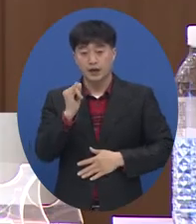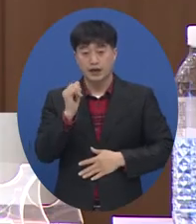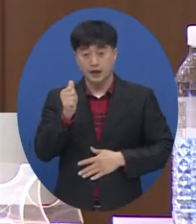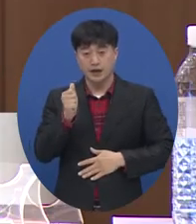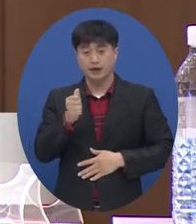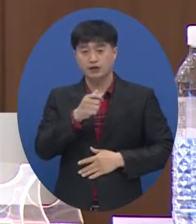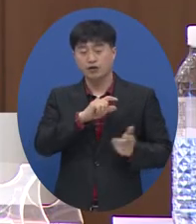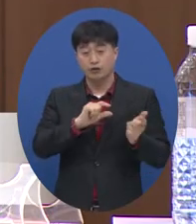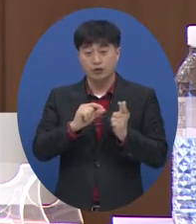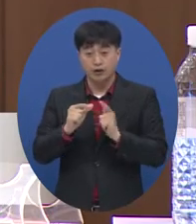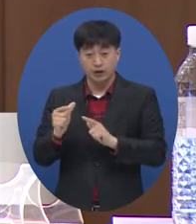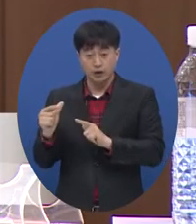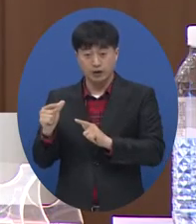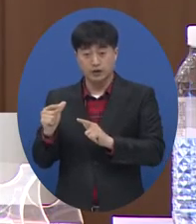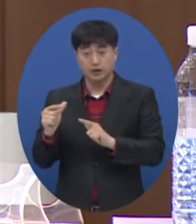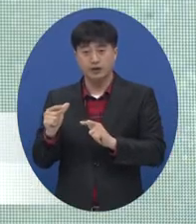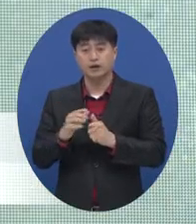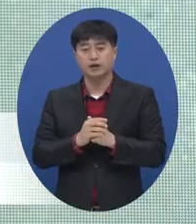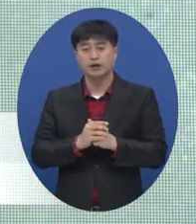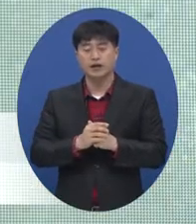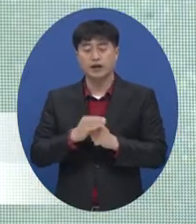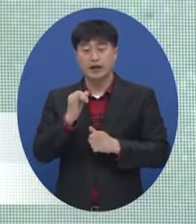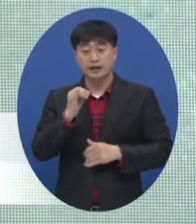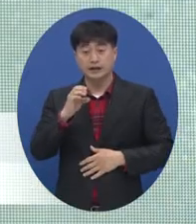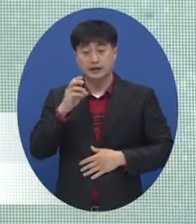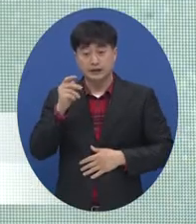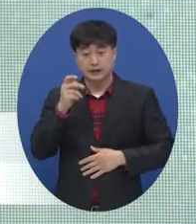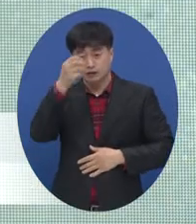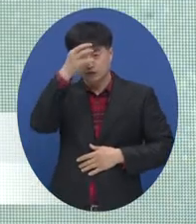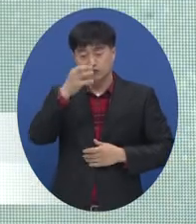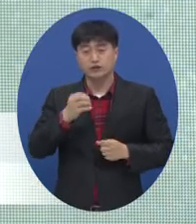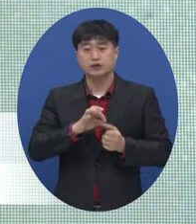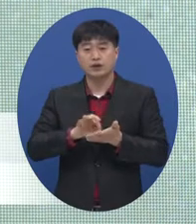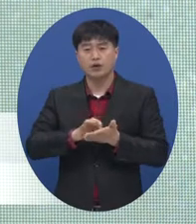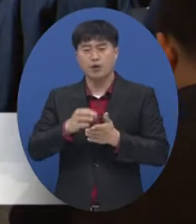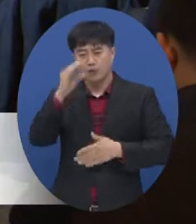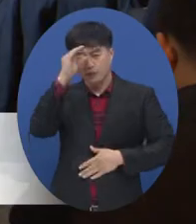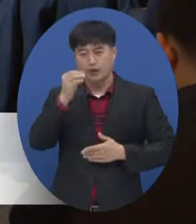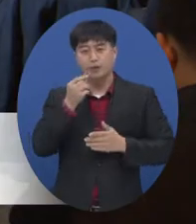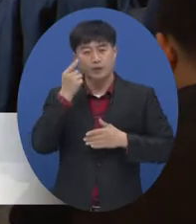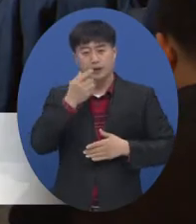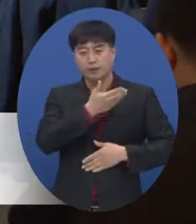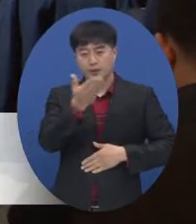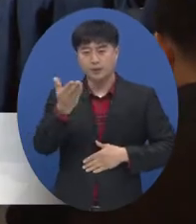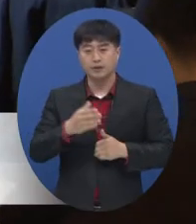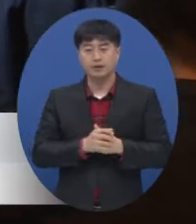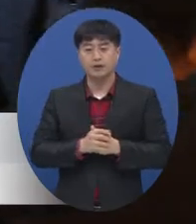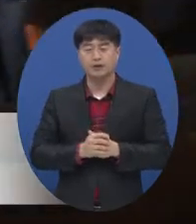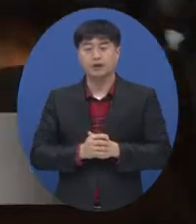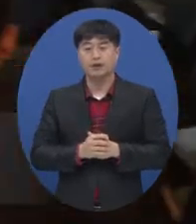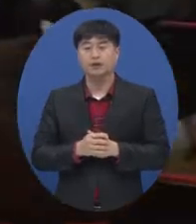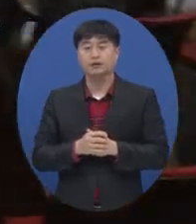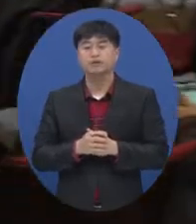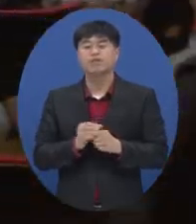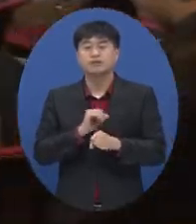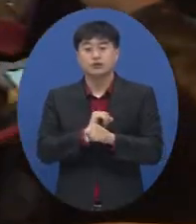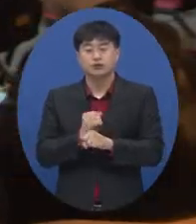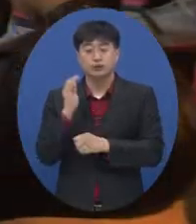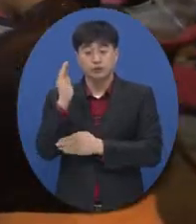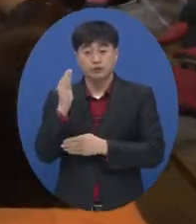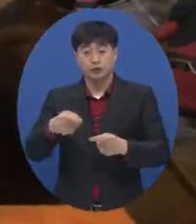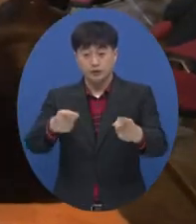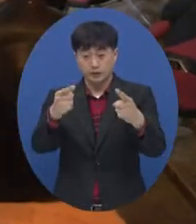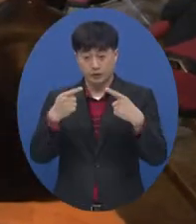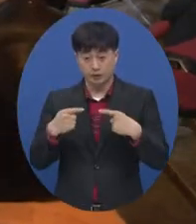빅데이터 핀 테크 등 ict 기술을 활용한 다양한 사업 모델을 발표했습니다 세미나 개막식에 참여한 이화순